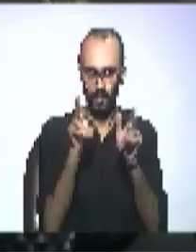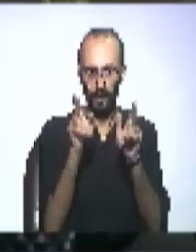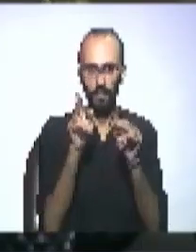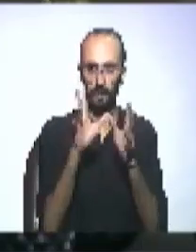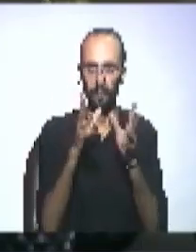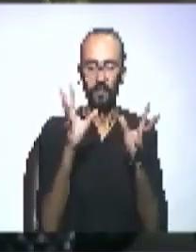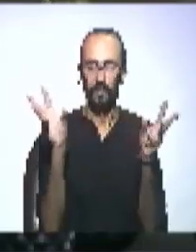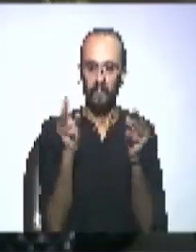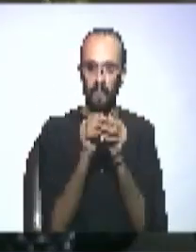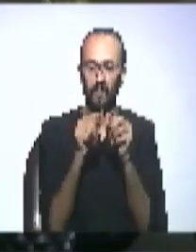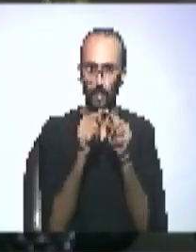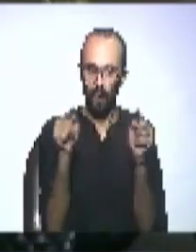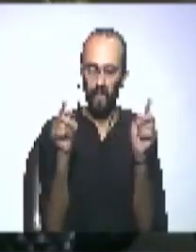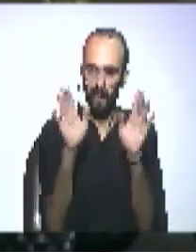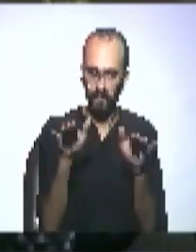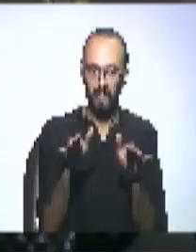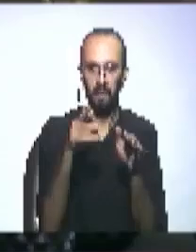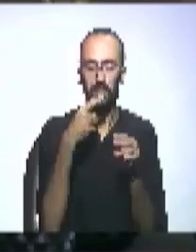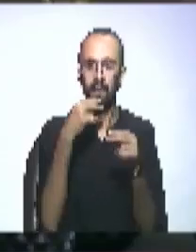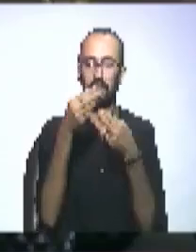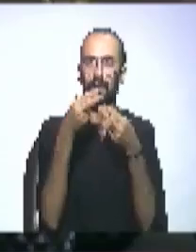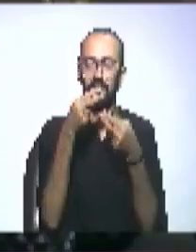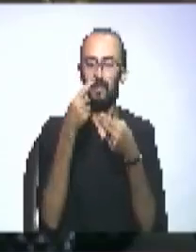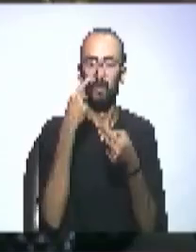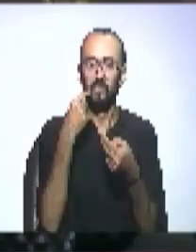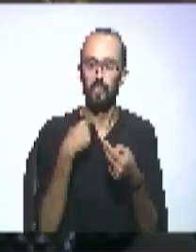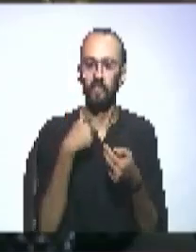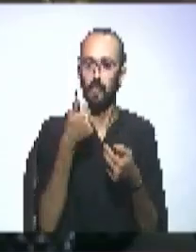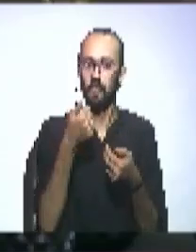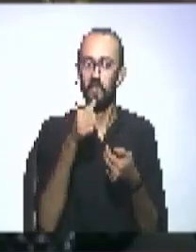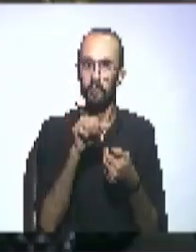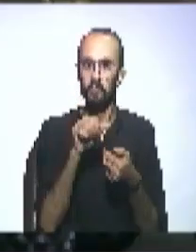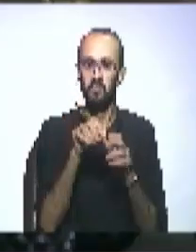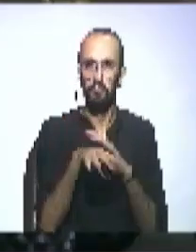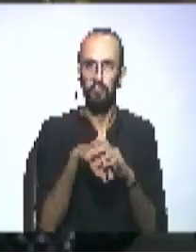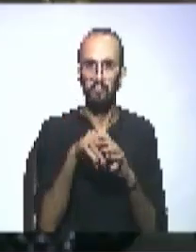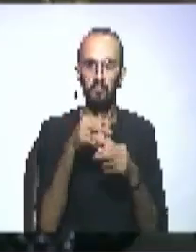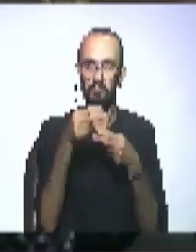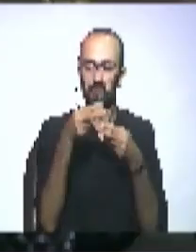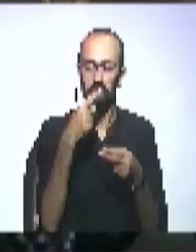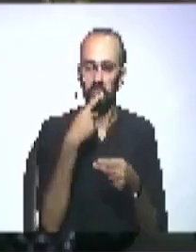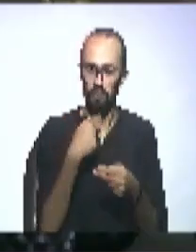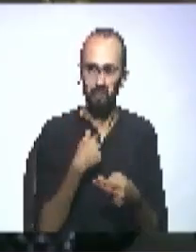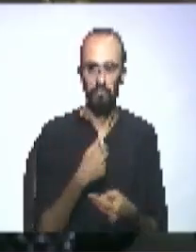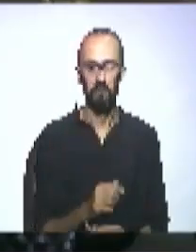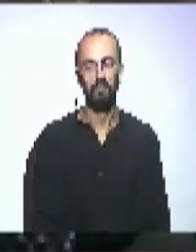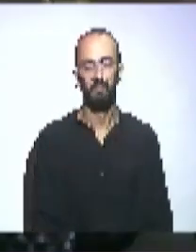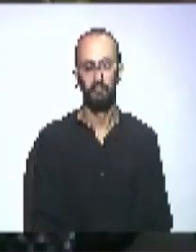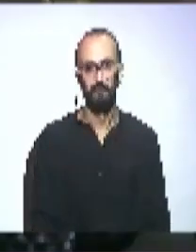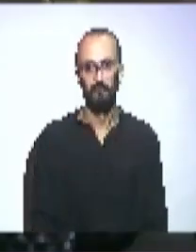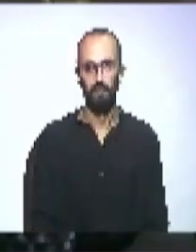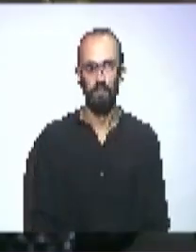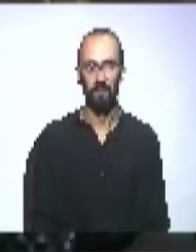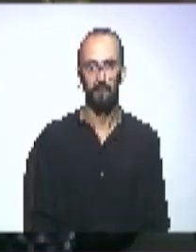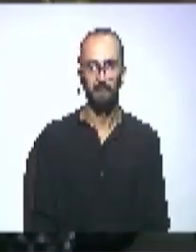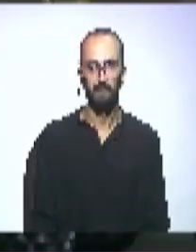وممكن حضراتكم تتواصلوا معنا تكتبوا لنا الحاجات اللي جربتوها قبل كده او الحاجات اللي عايزين الشيف يعملها الفتره